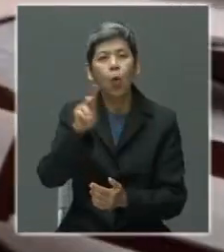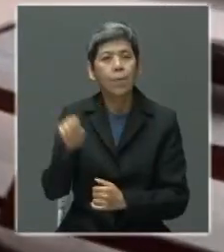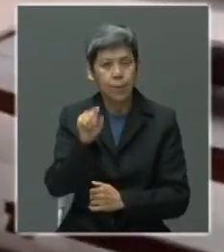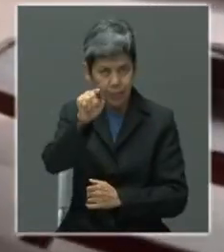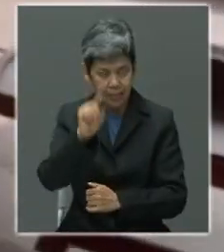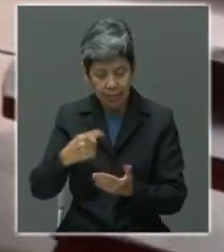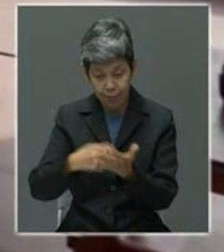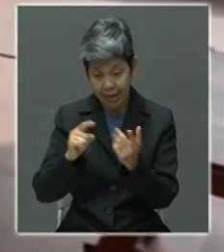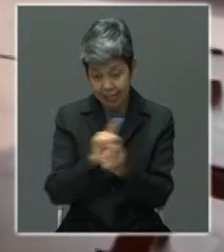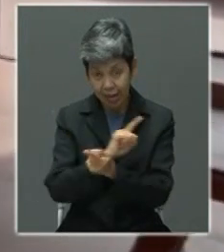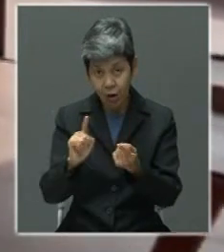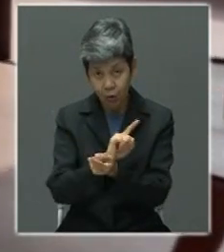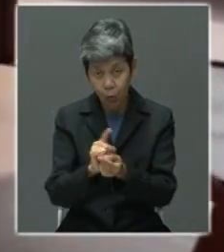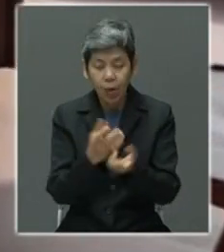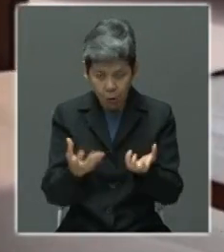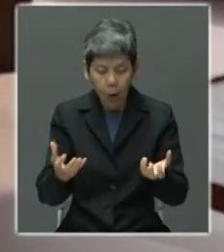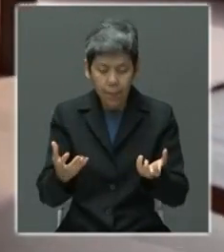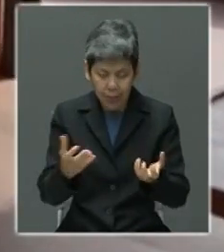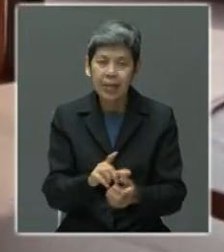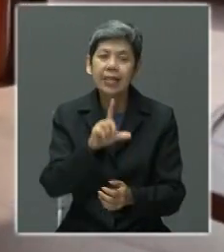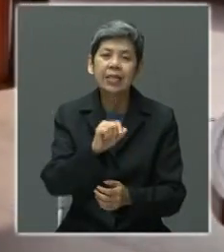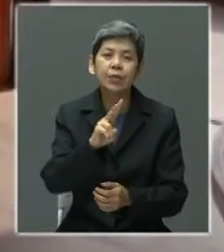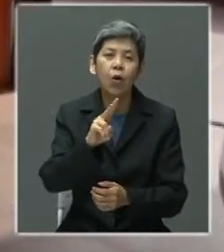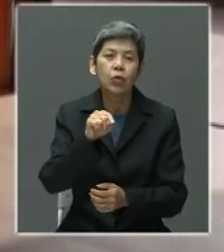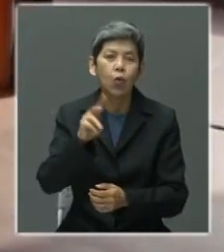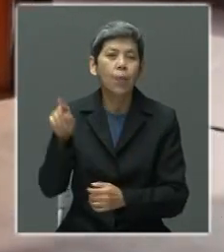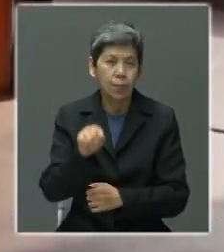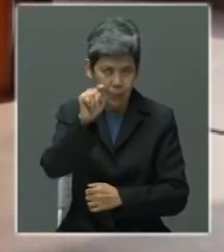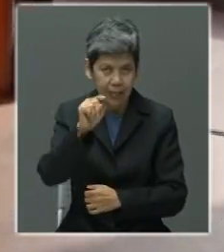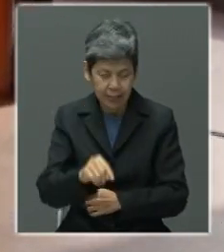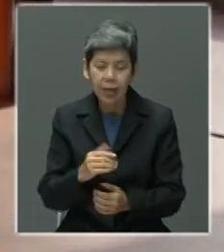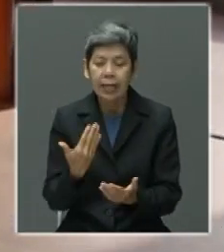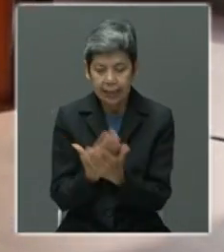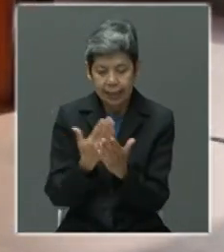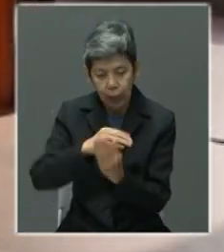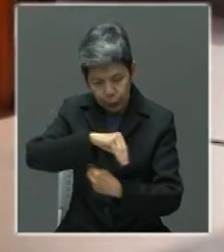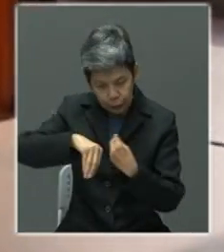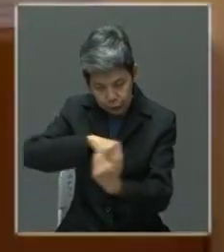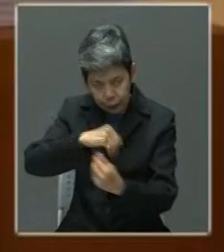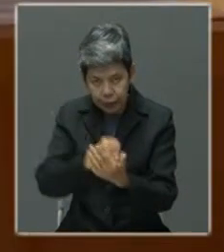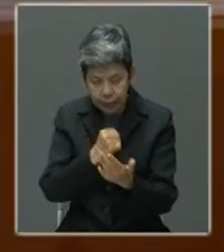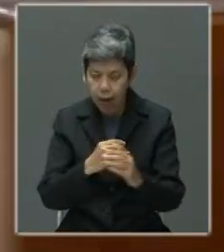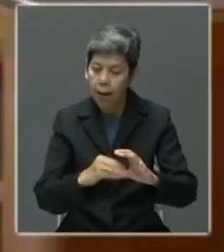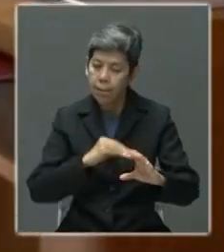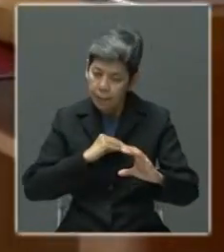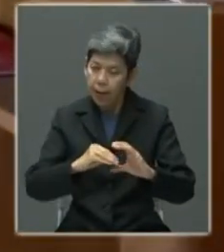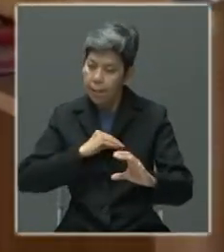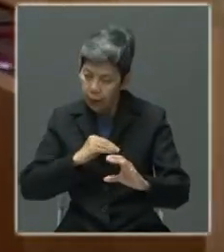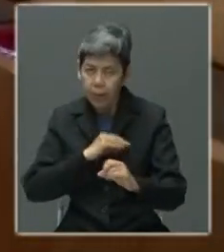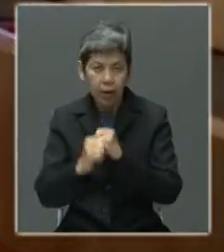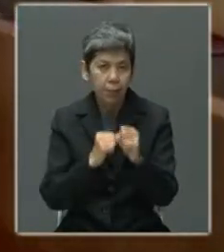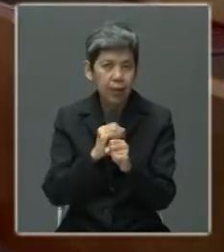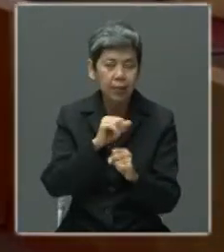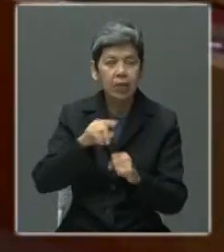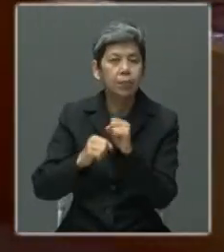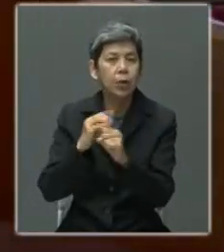ประกันสังคมเป็นเจ้าของทรัพย์สินนี้อยู่ 22.6% แล้วก็มีเงินปันผลเนี่ยที่ได้รับมาแล้วระหว่างปี57ถึงปี